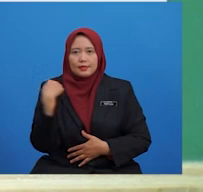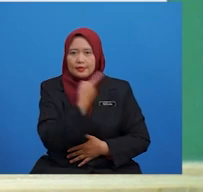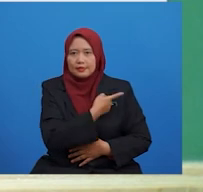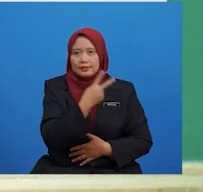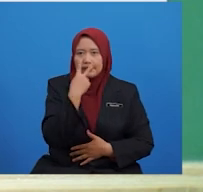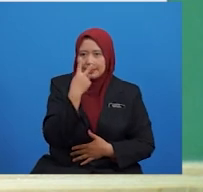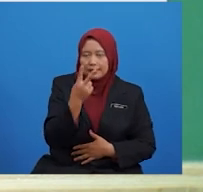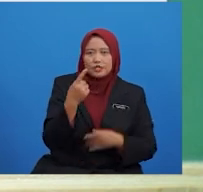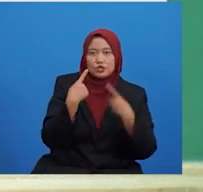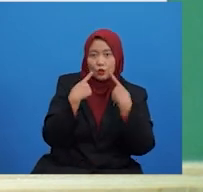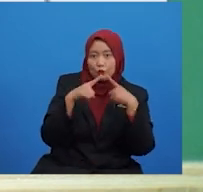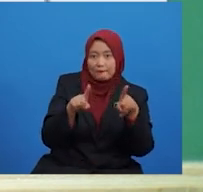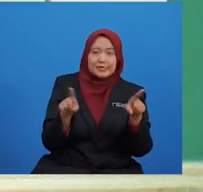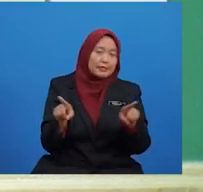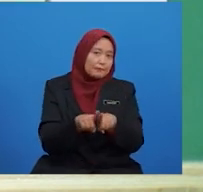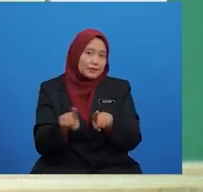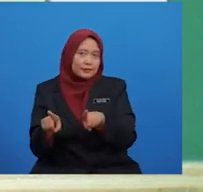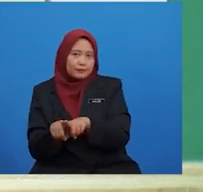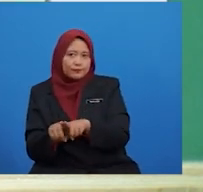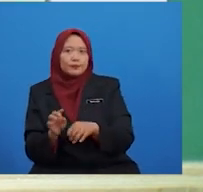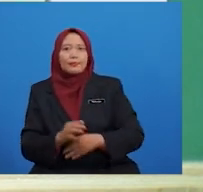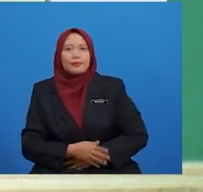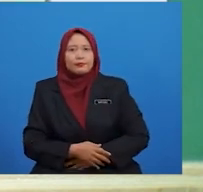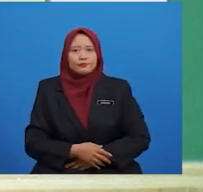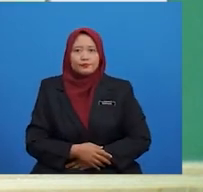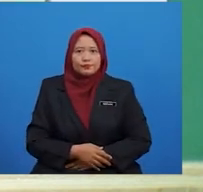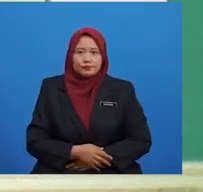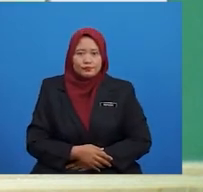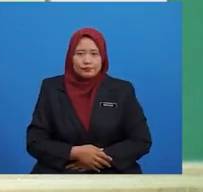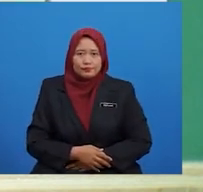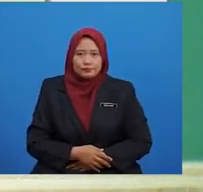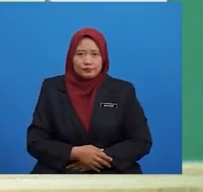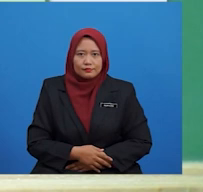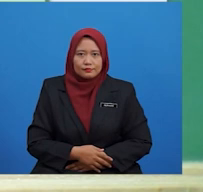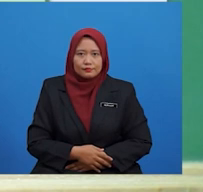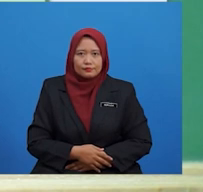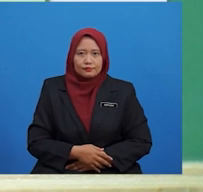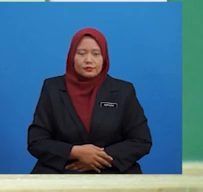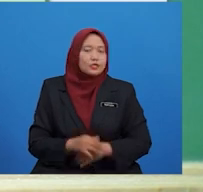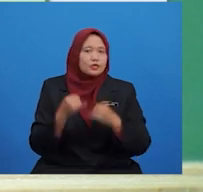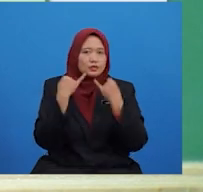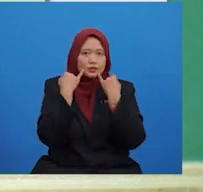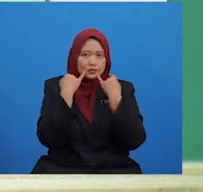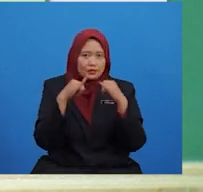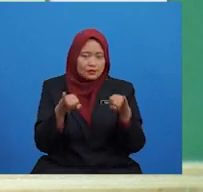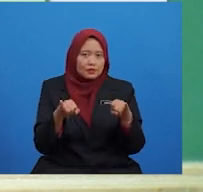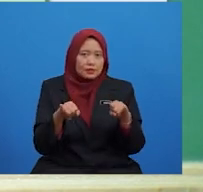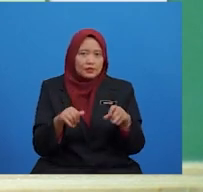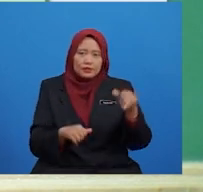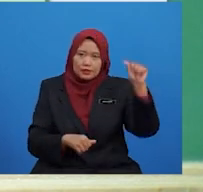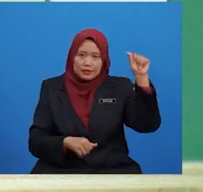Sinteks pengisytiharan pemboleh ubah A ialah string nama. Pemboleh ubah B